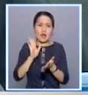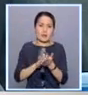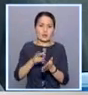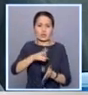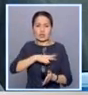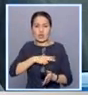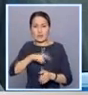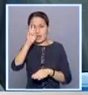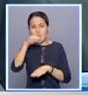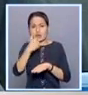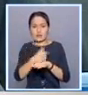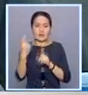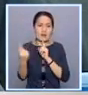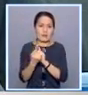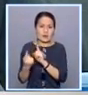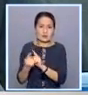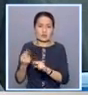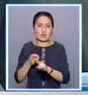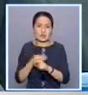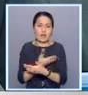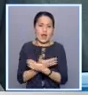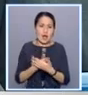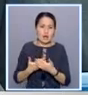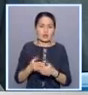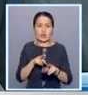шетел мемлекет басшыларының берген сыйлықтары, оның